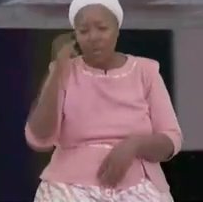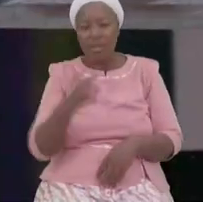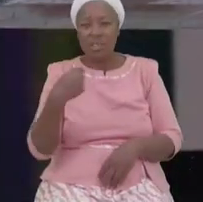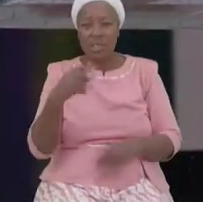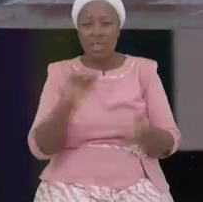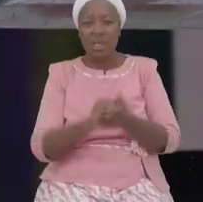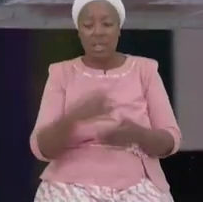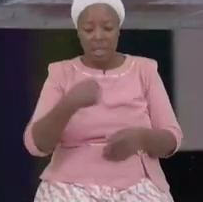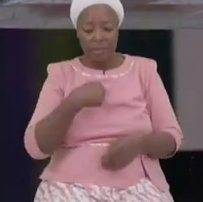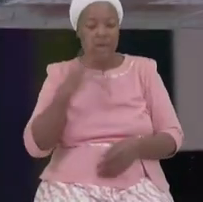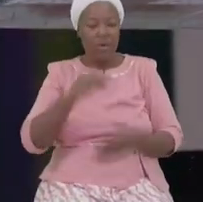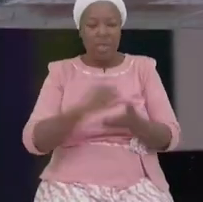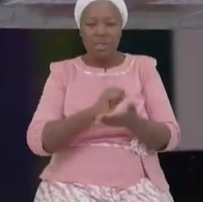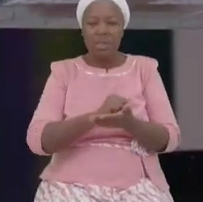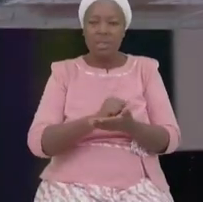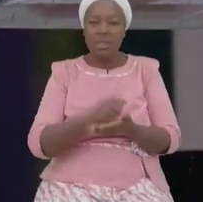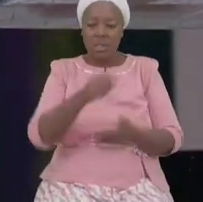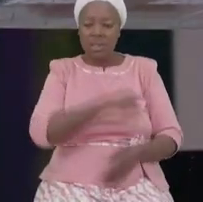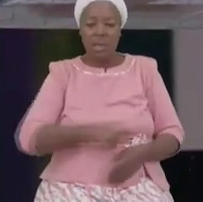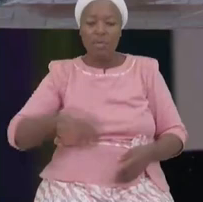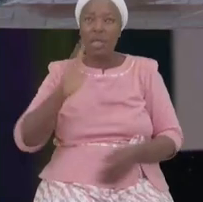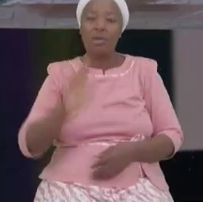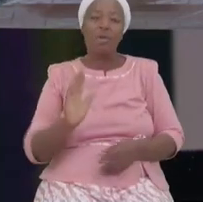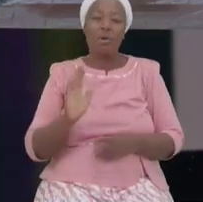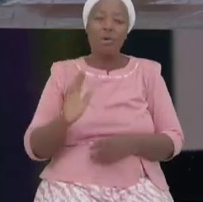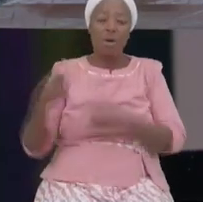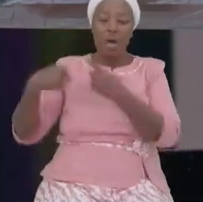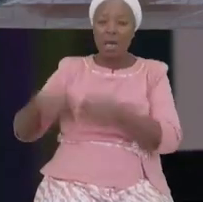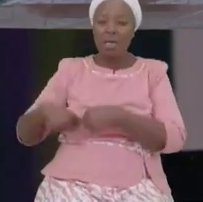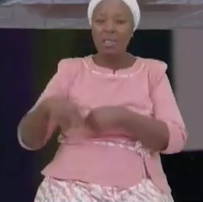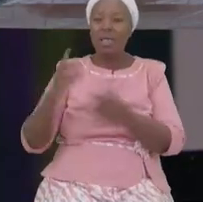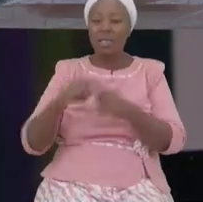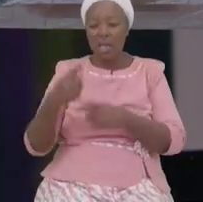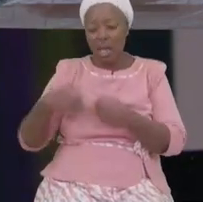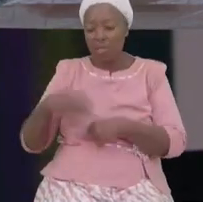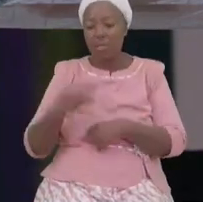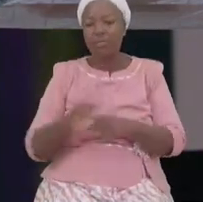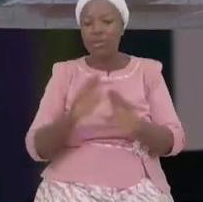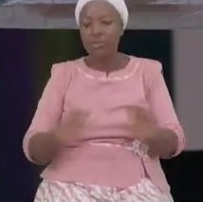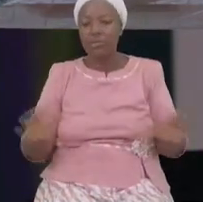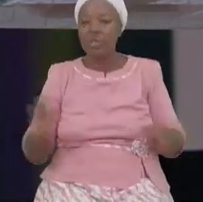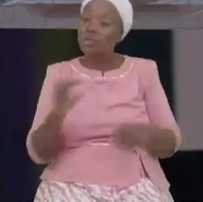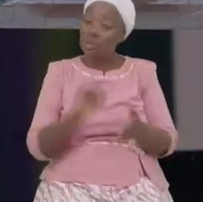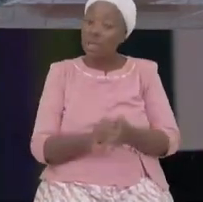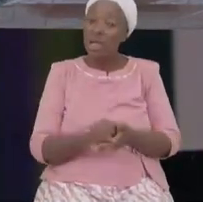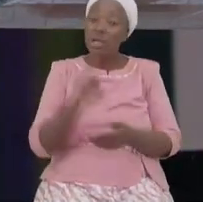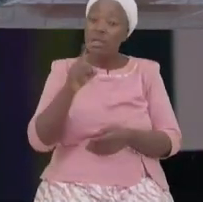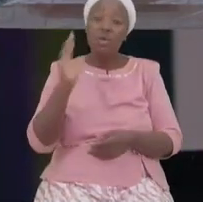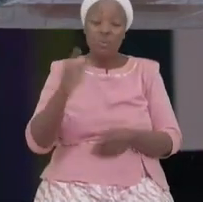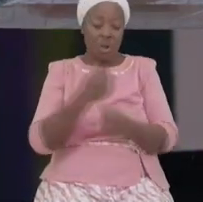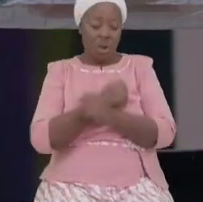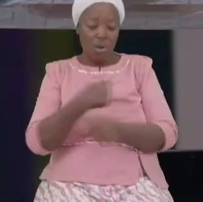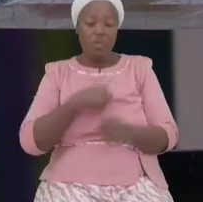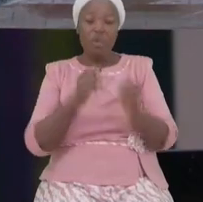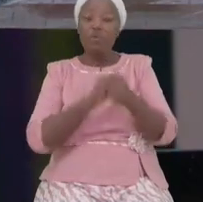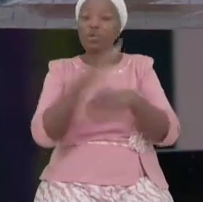Parce qu'il a dit, je circoncirai votre cœur et le cœur de votre postérité, afin que vous puissiez m'aimer de tout votre cœur, de toute votre